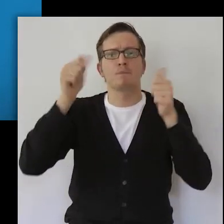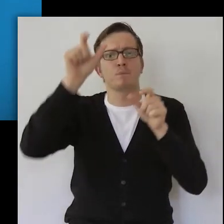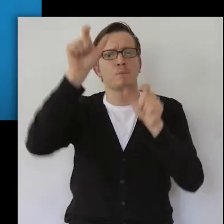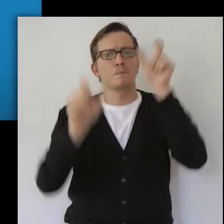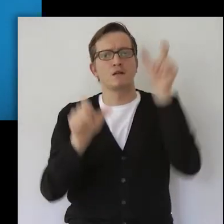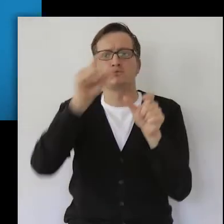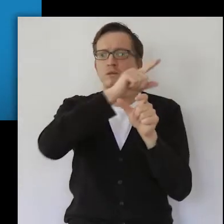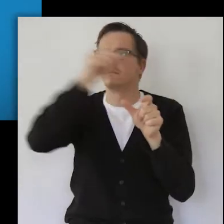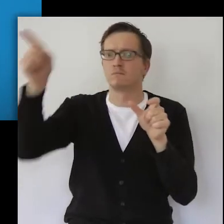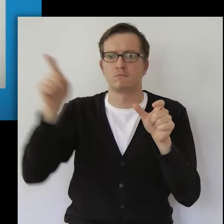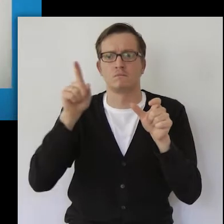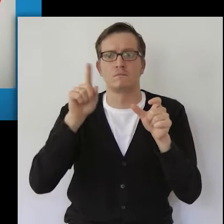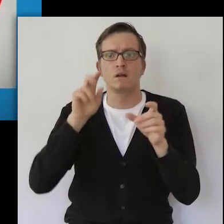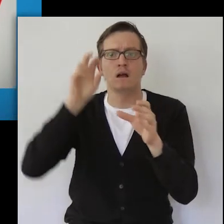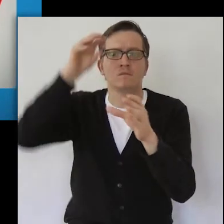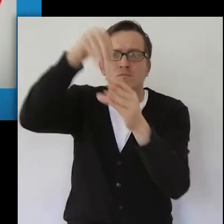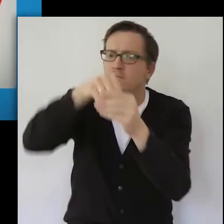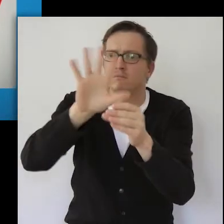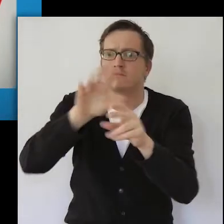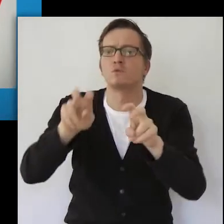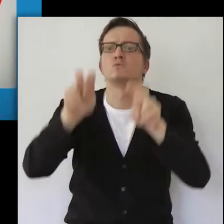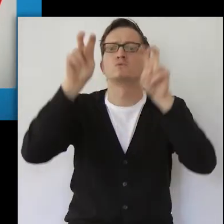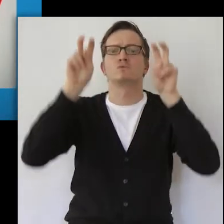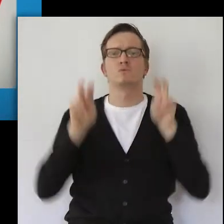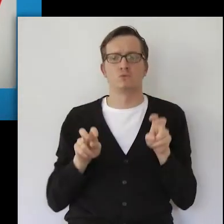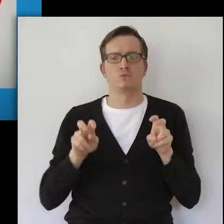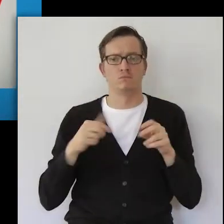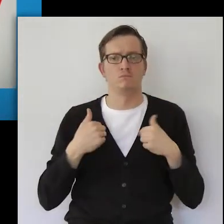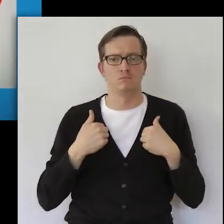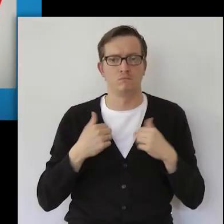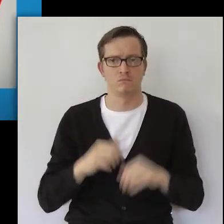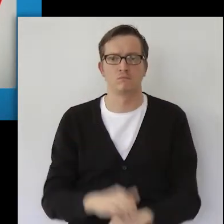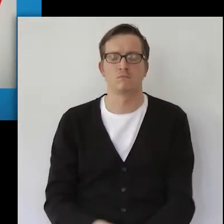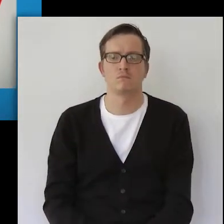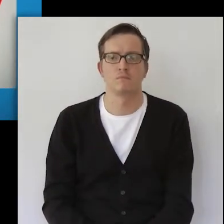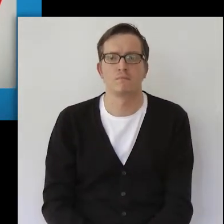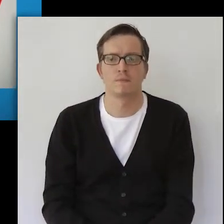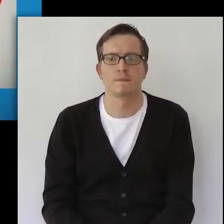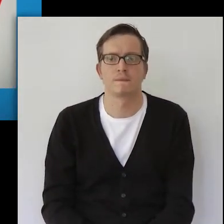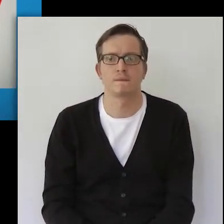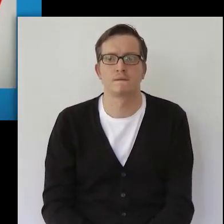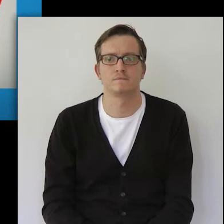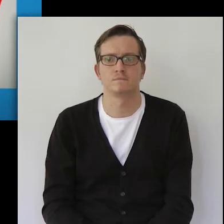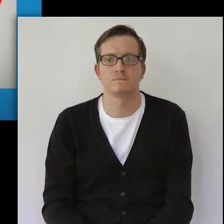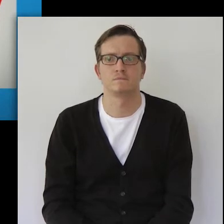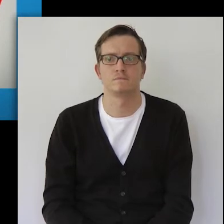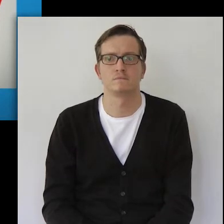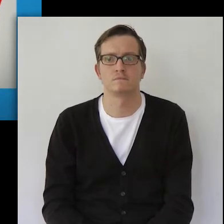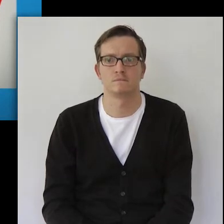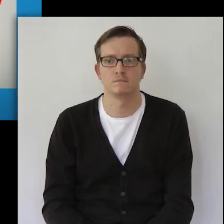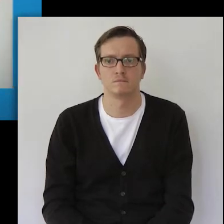FDP möchte dass sich die Regierung so weit wie möglich aus dem Leben der Menschen heraushält